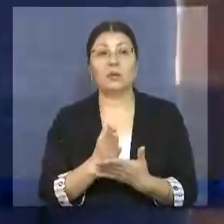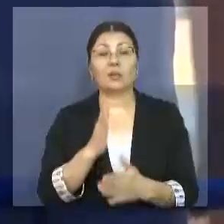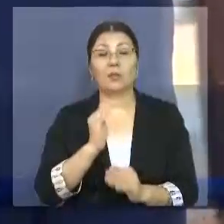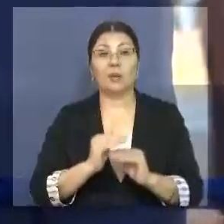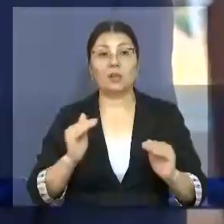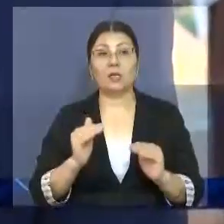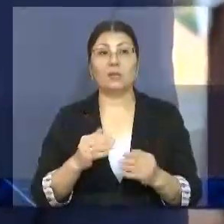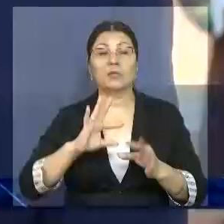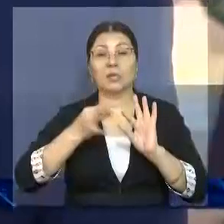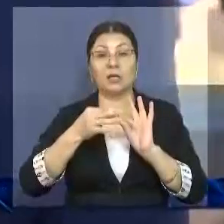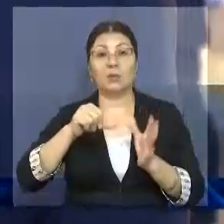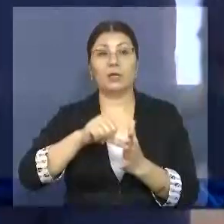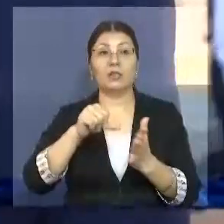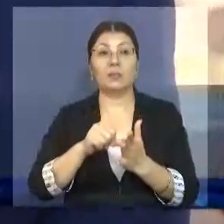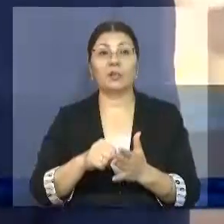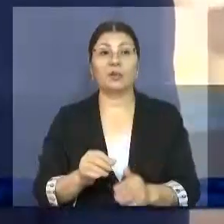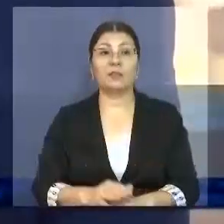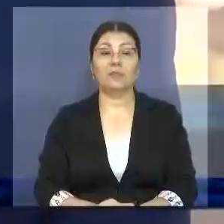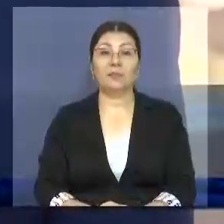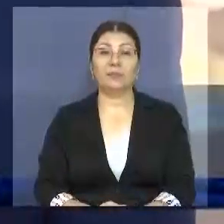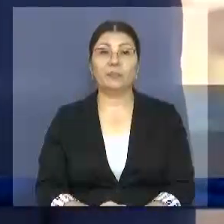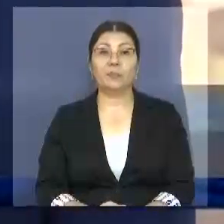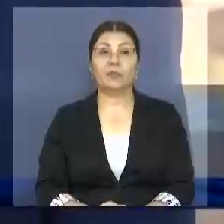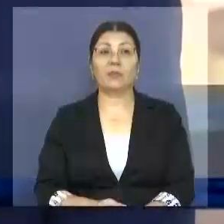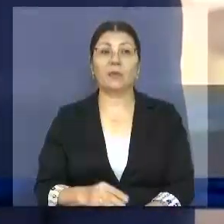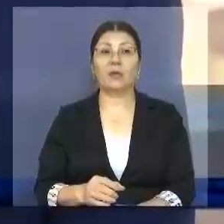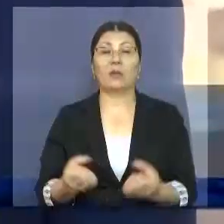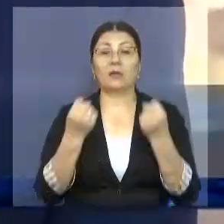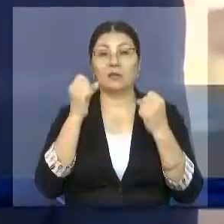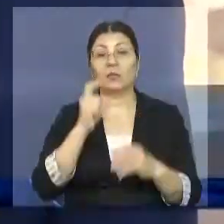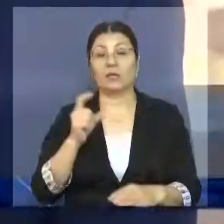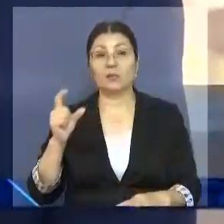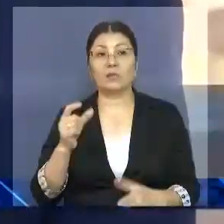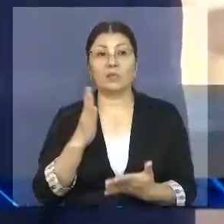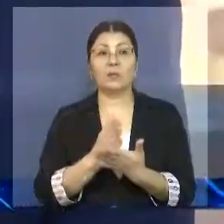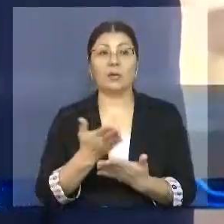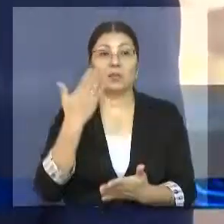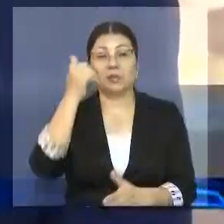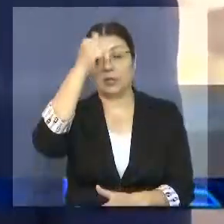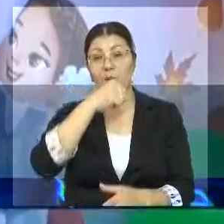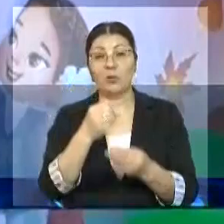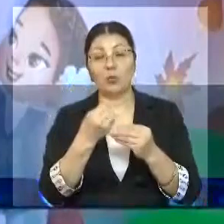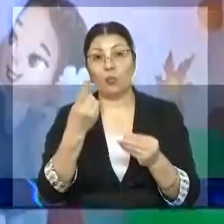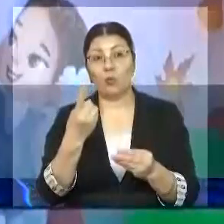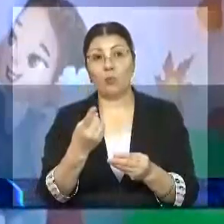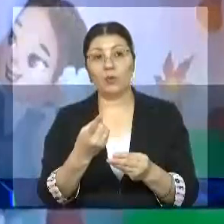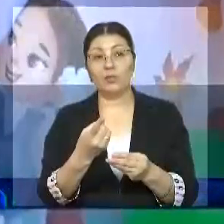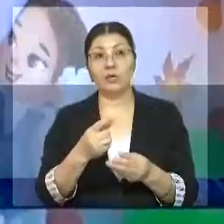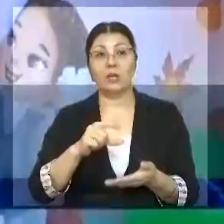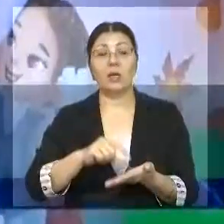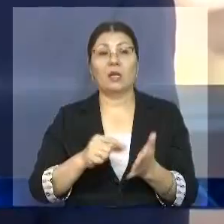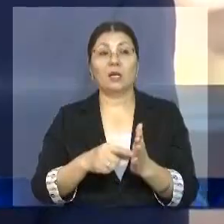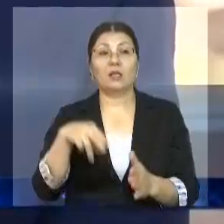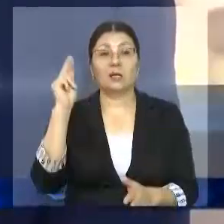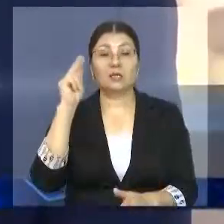балдарымыз жүлделі орындарға ие болады. Спортсмендеріміз бар. Осы былтыр 11-ші, биылғы 11-ші сынып